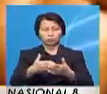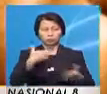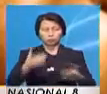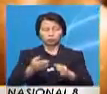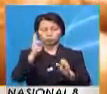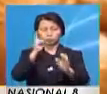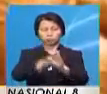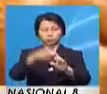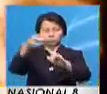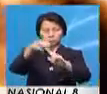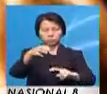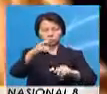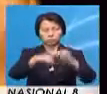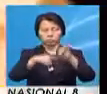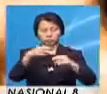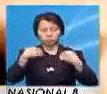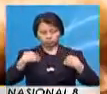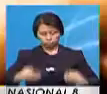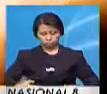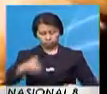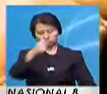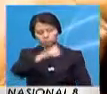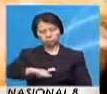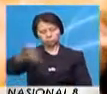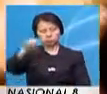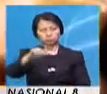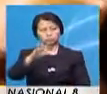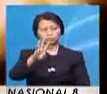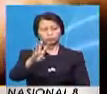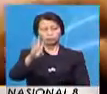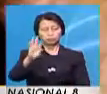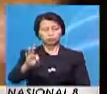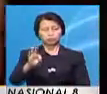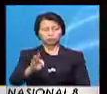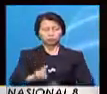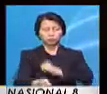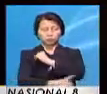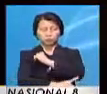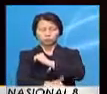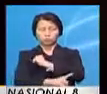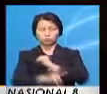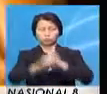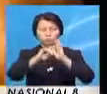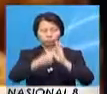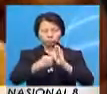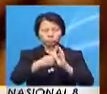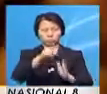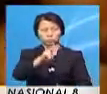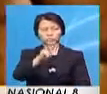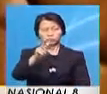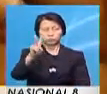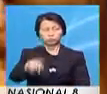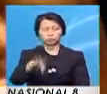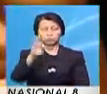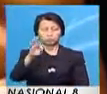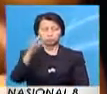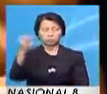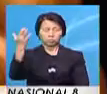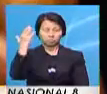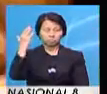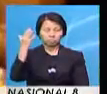menyertai Kejohanan Bina Badan Asia ke-49. Hukuman berkuat kuasa 22 September